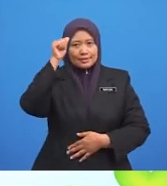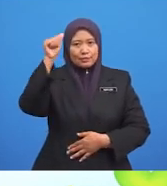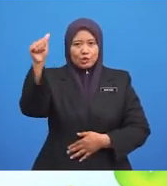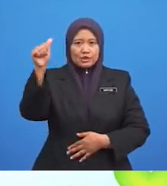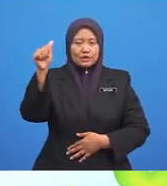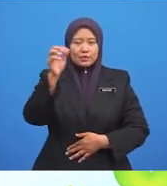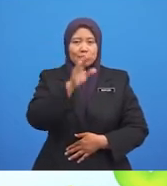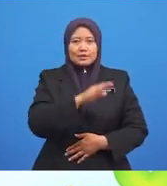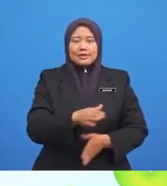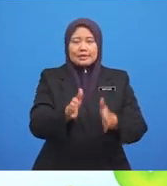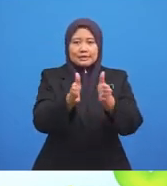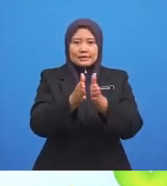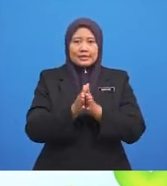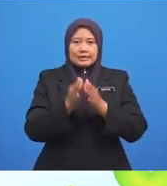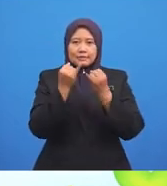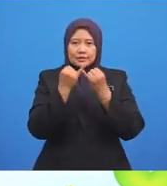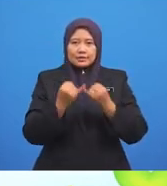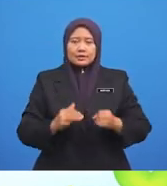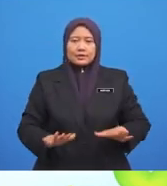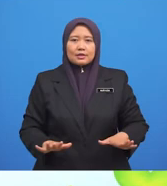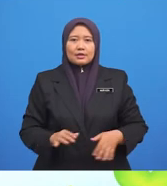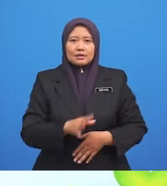Assalamualaikum, salam sejahtera